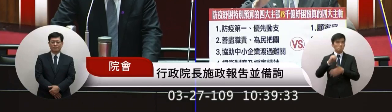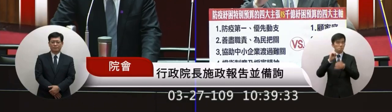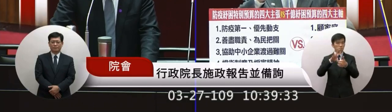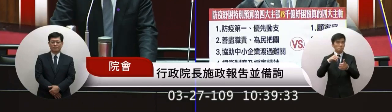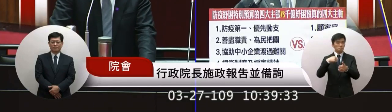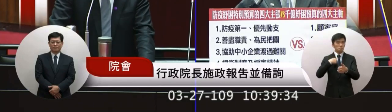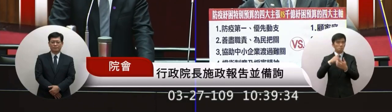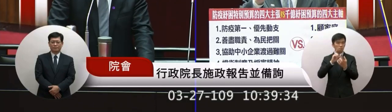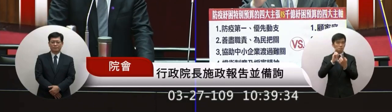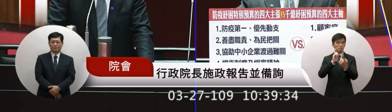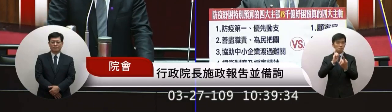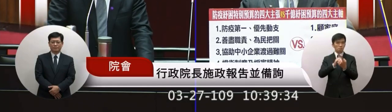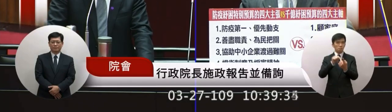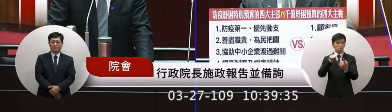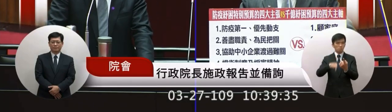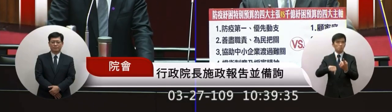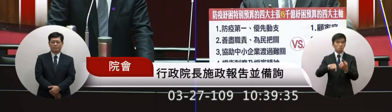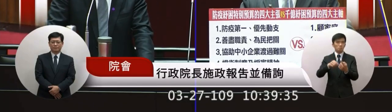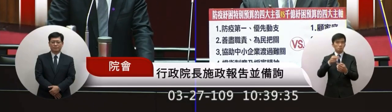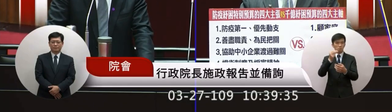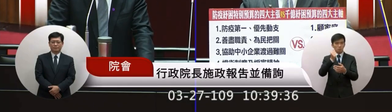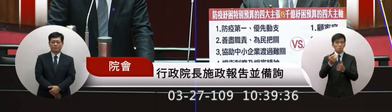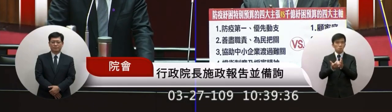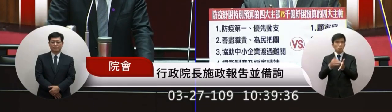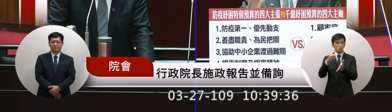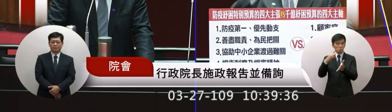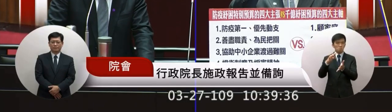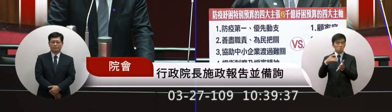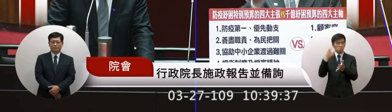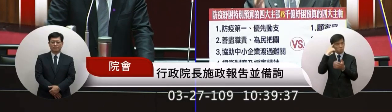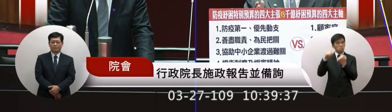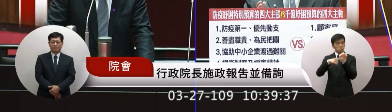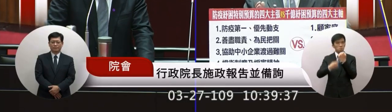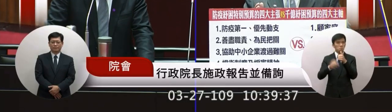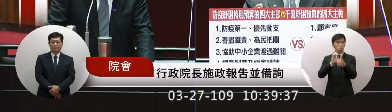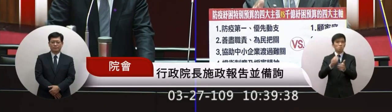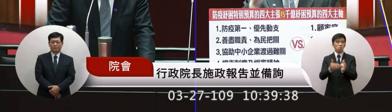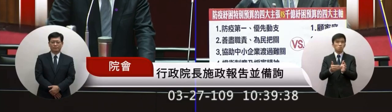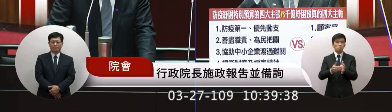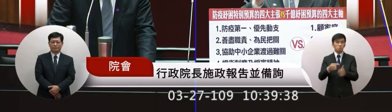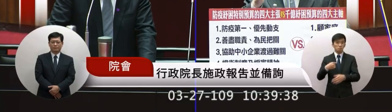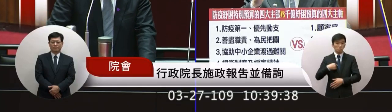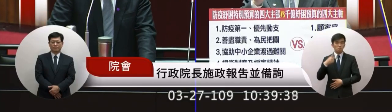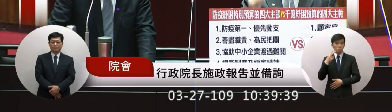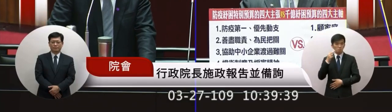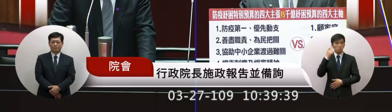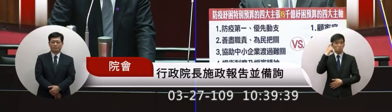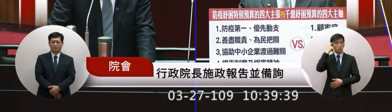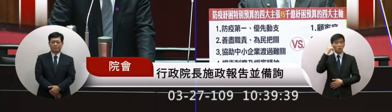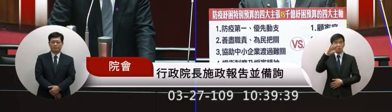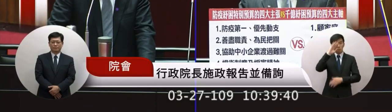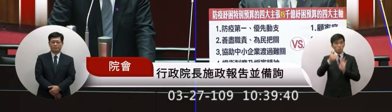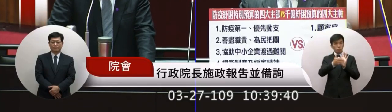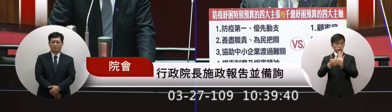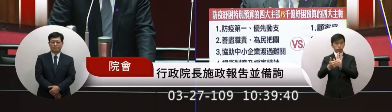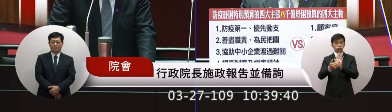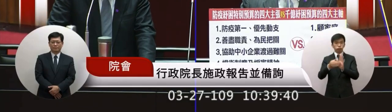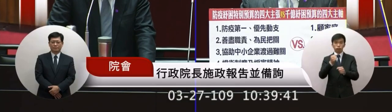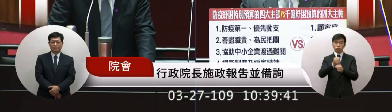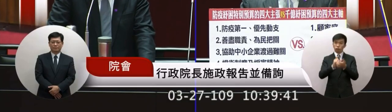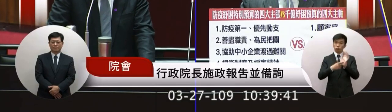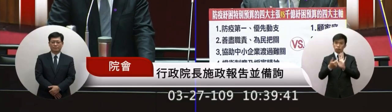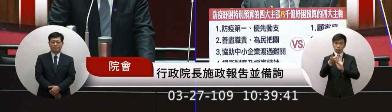我对这边特别医生的一个看法，我就是感觉讲，防疫工作做得不错